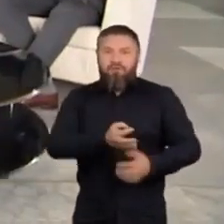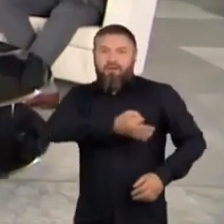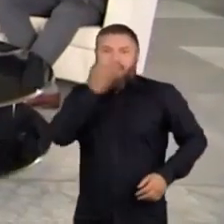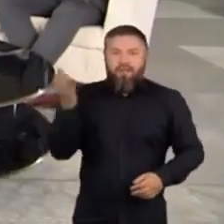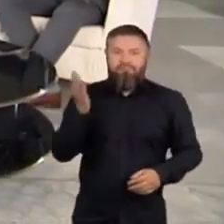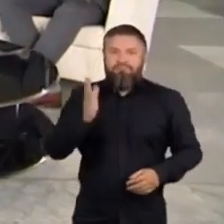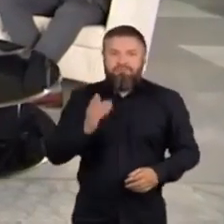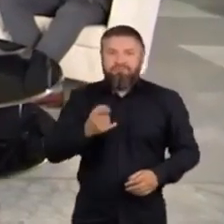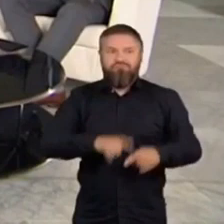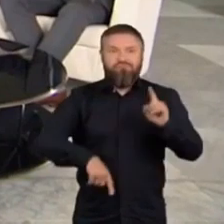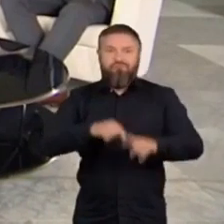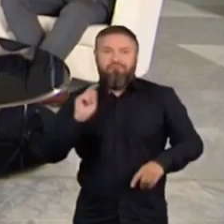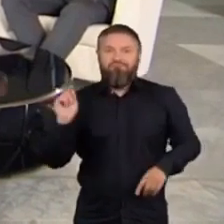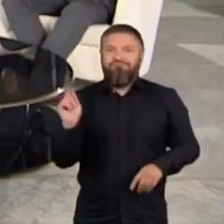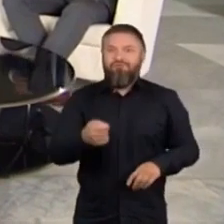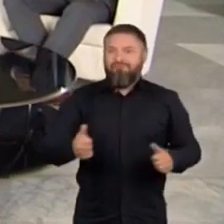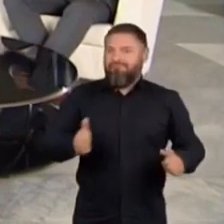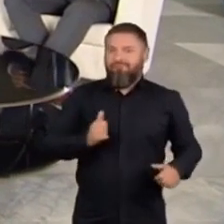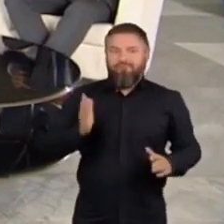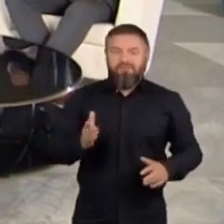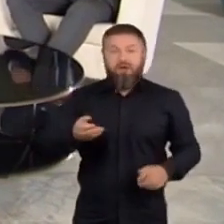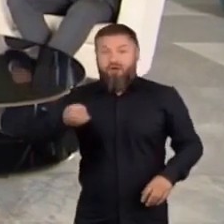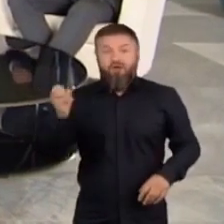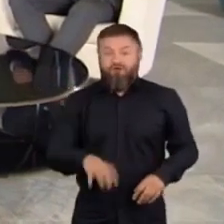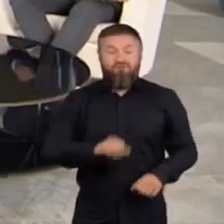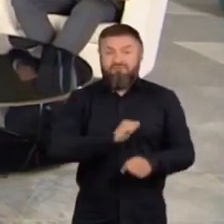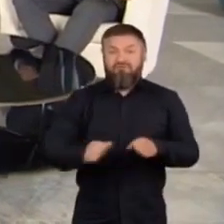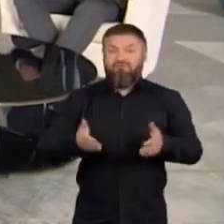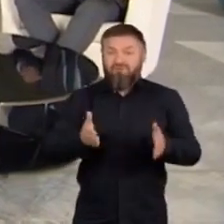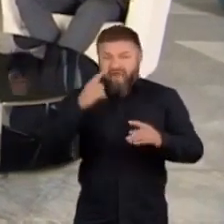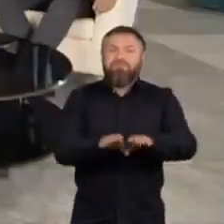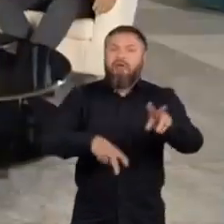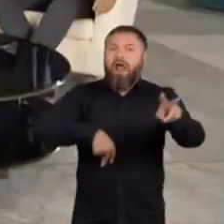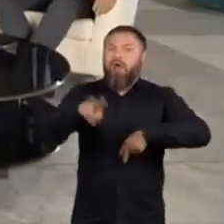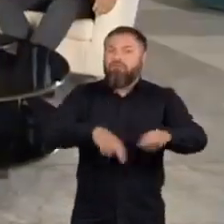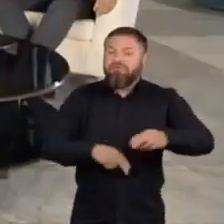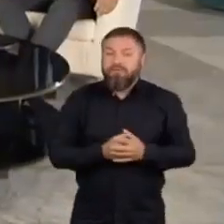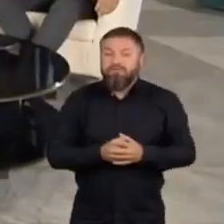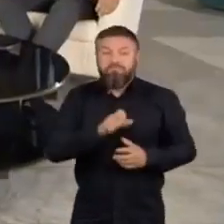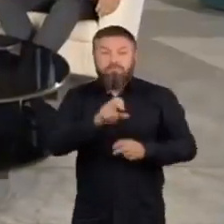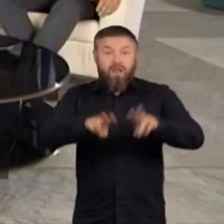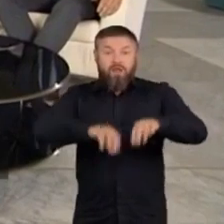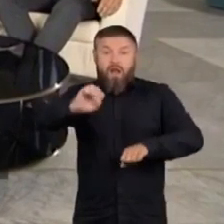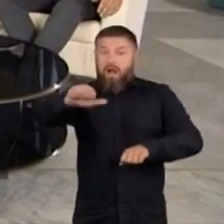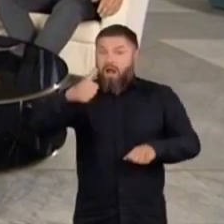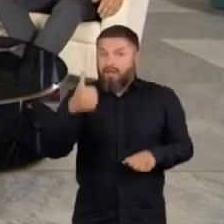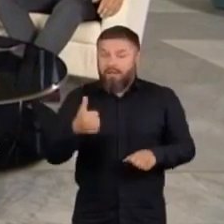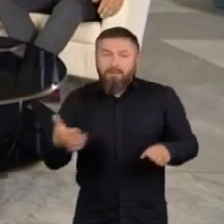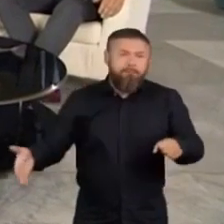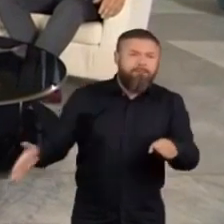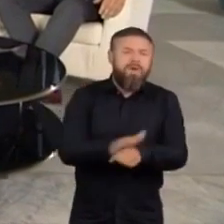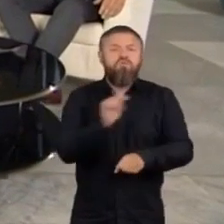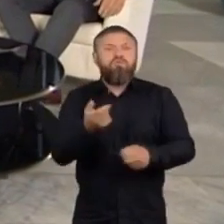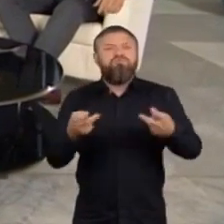będzie przypominać cywilizowaną drogę, bo gorzej jest rzeczywiście z drogami ekspresowymi. Autostrada A1 w